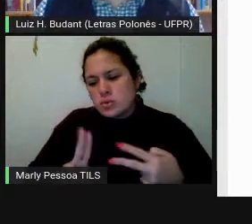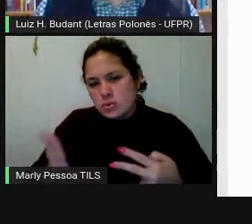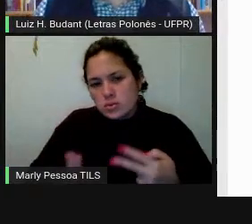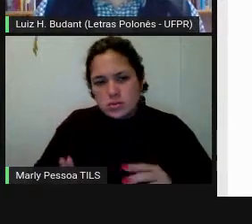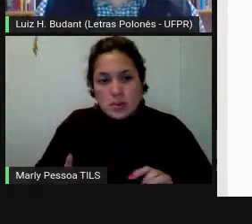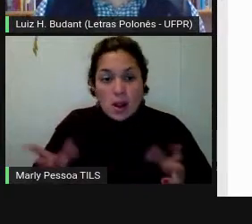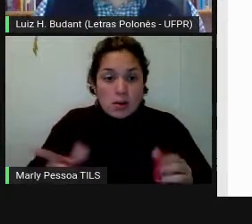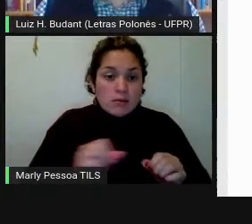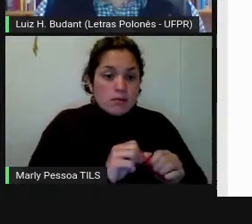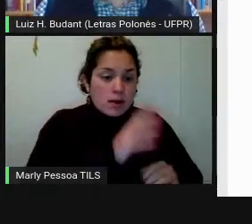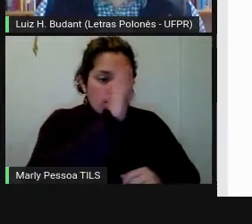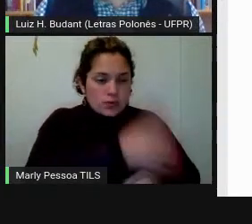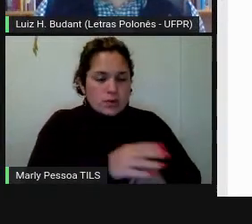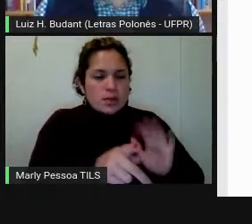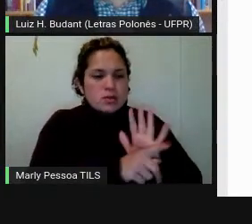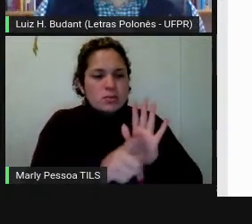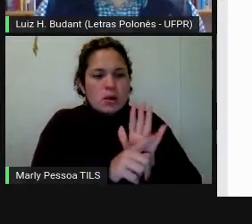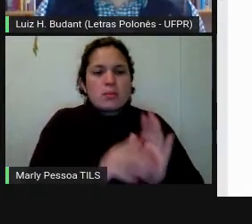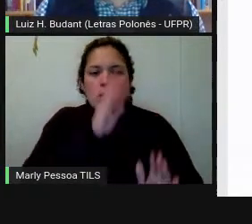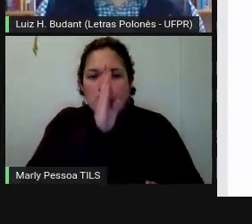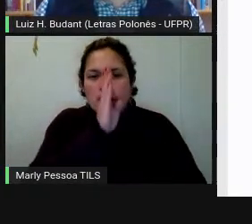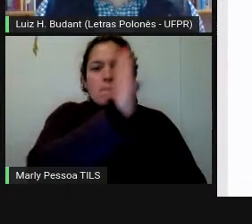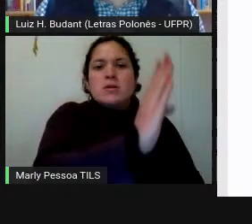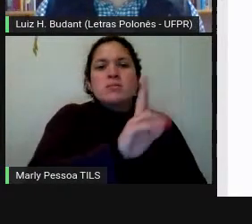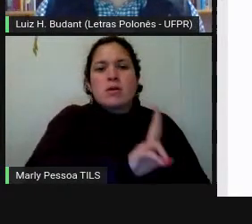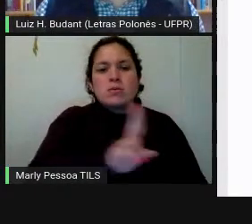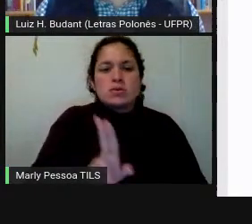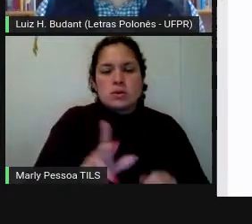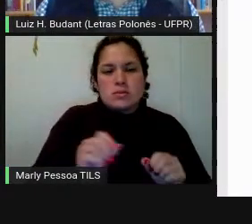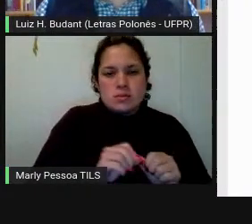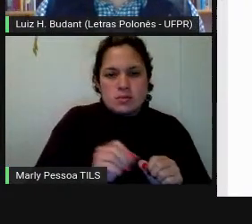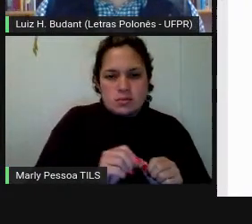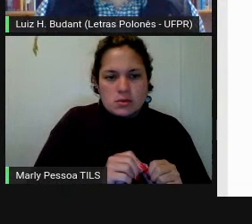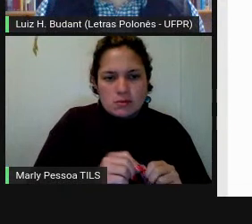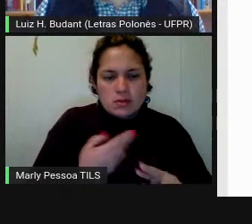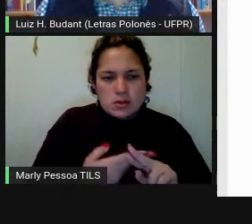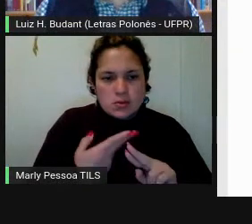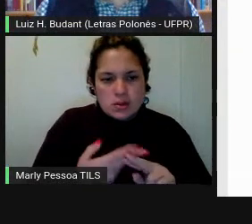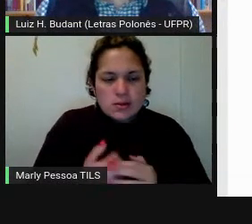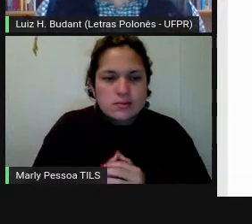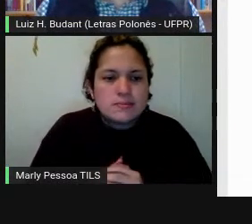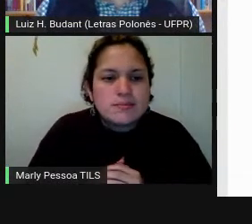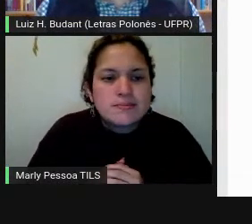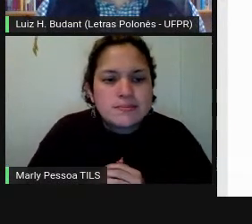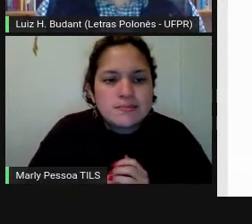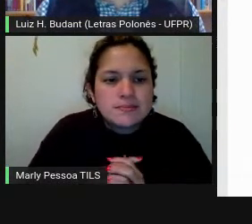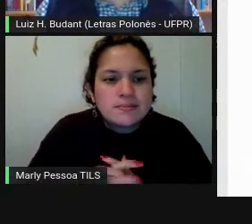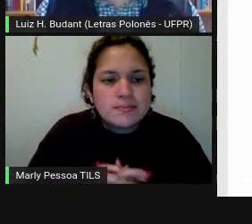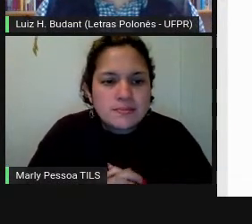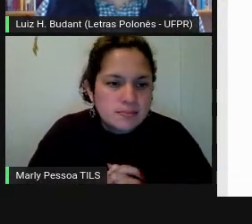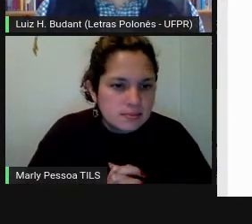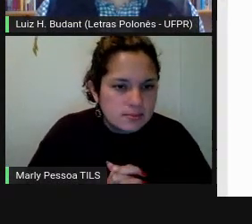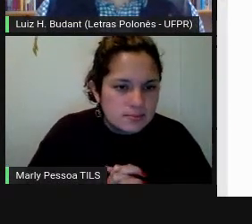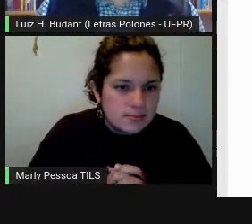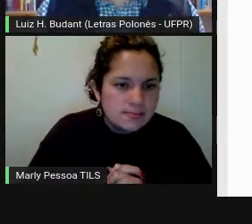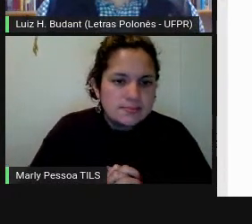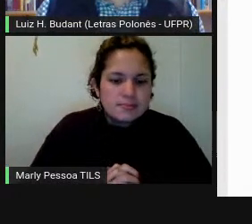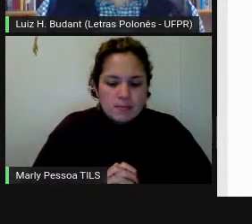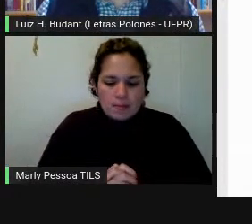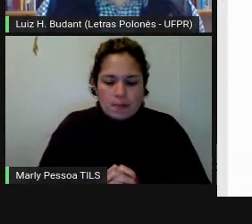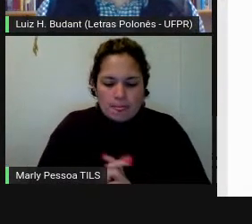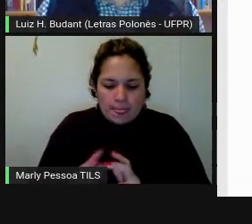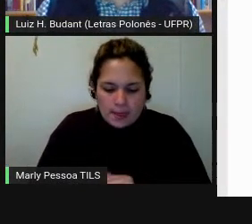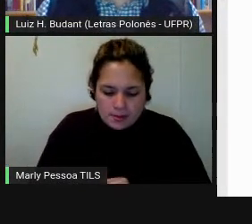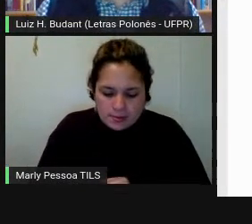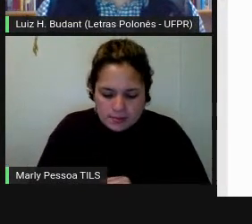imię przecież jest starsze niż nazwisko. Zawsze było obecne we wszystkich kulturach świata i tak